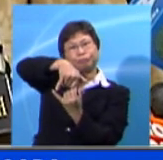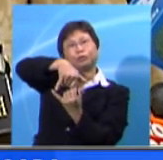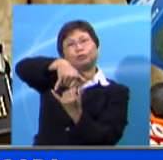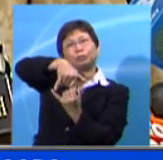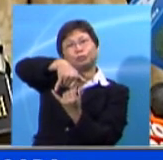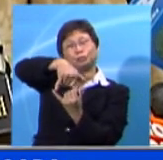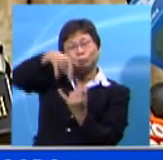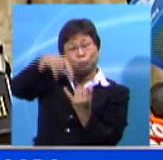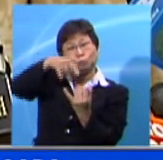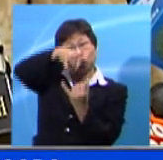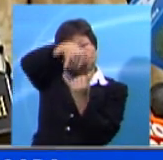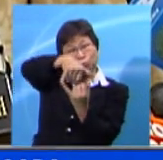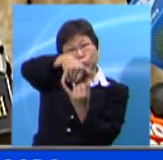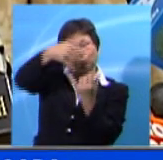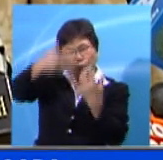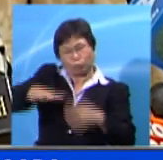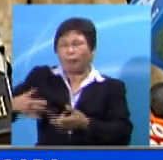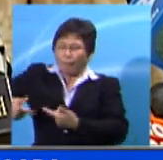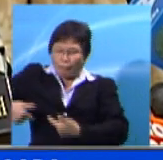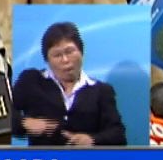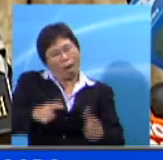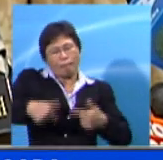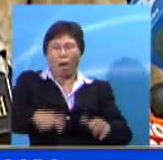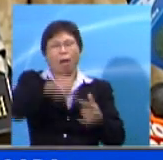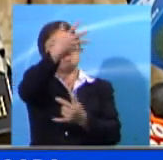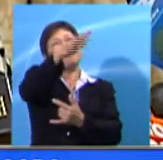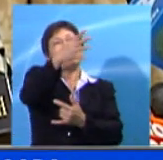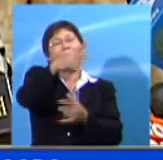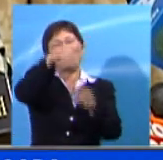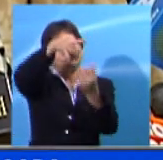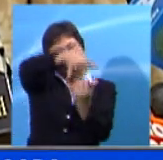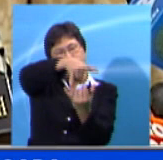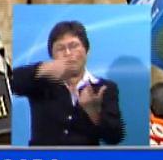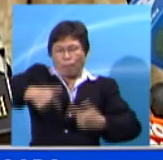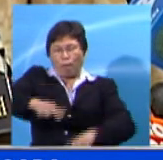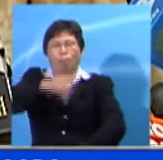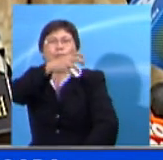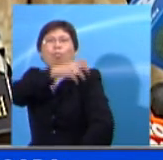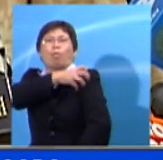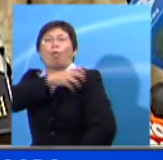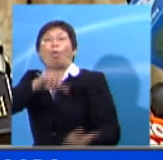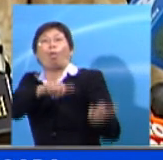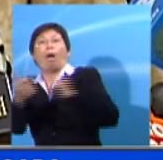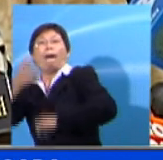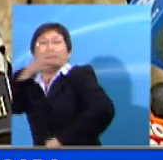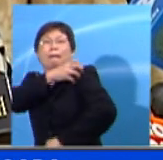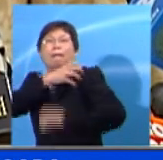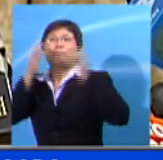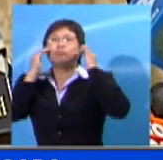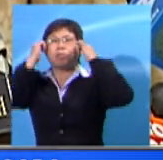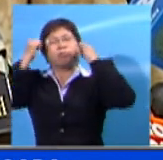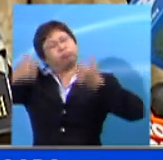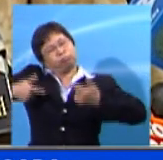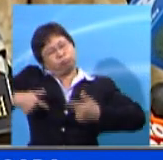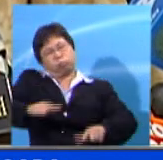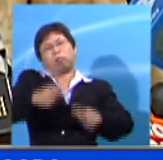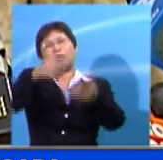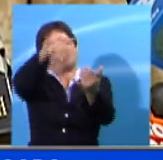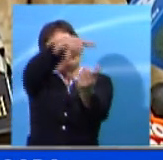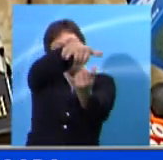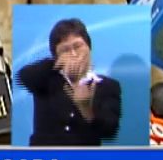pun diberikan kebenaran oleh pihak berkuasa neland untuk